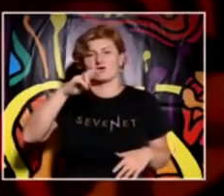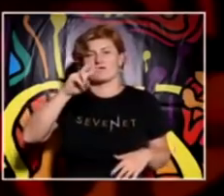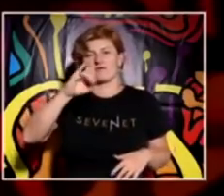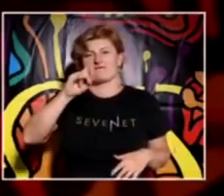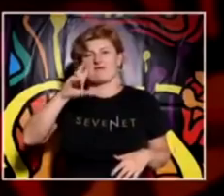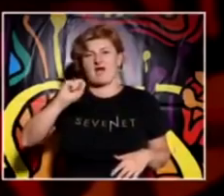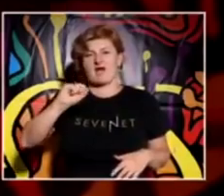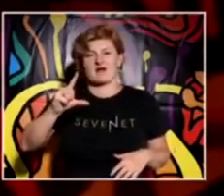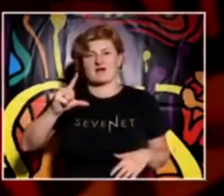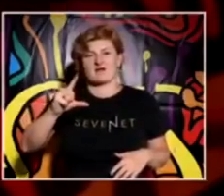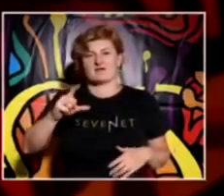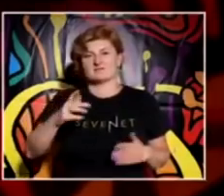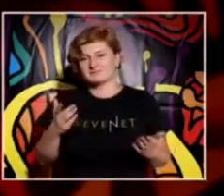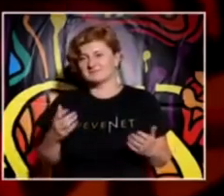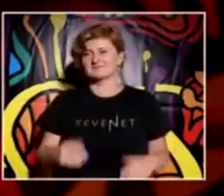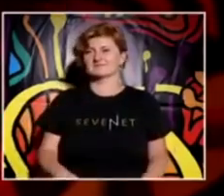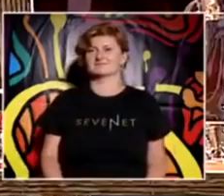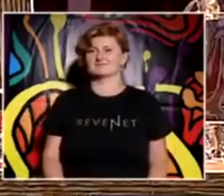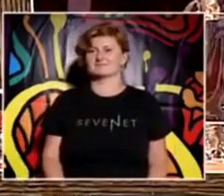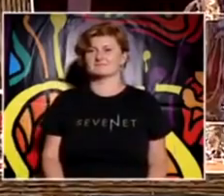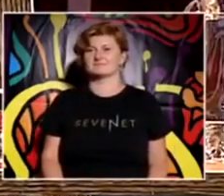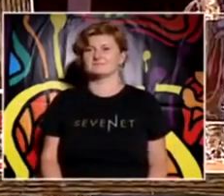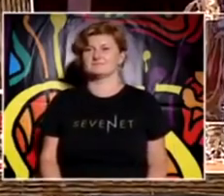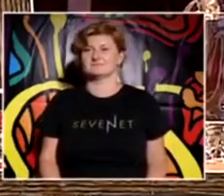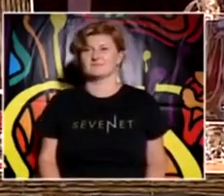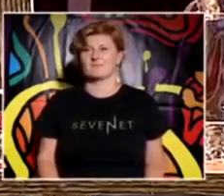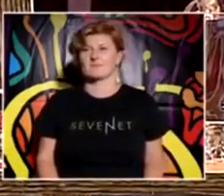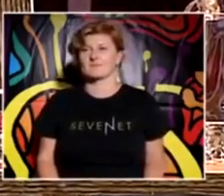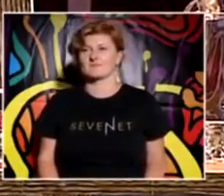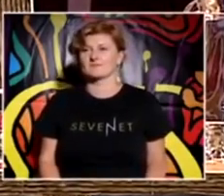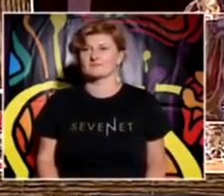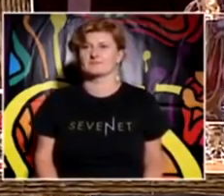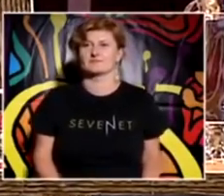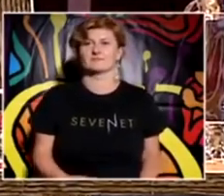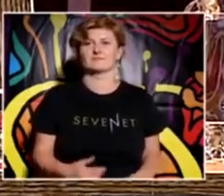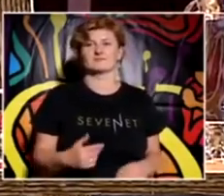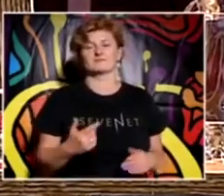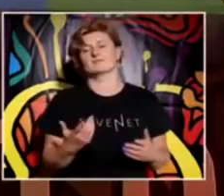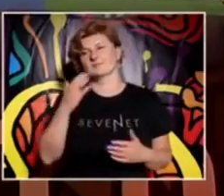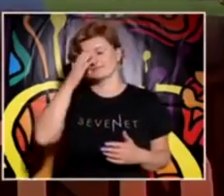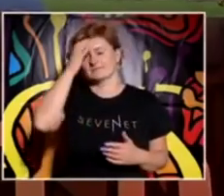musi zamortyzować ten namiot, tak? Można tak powiedzieć. Ale też...